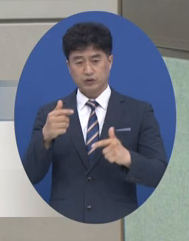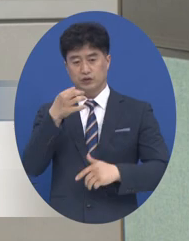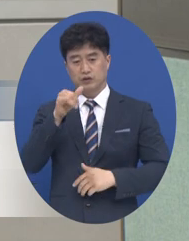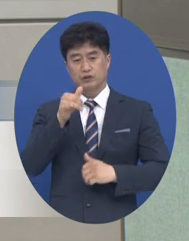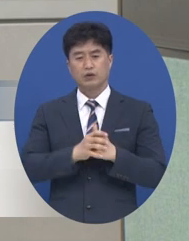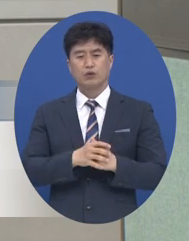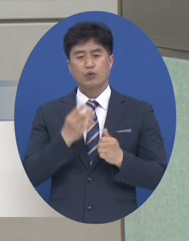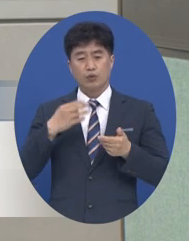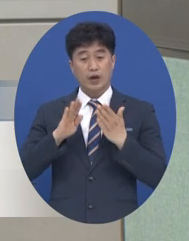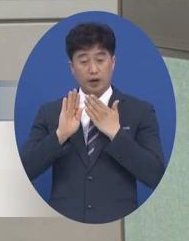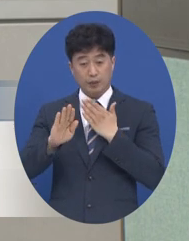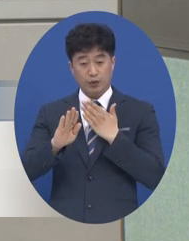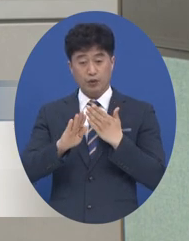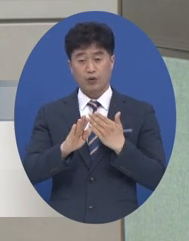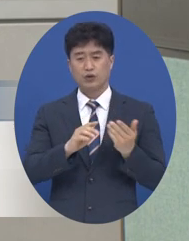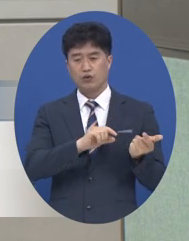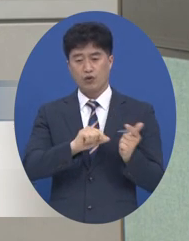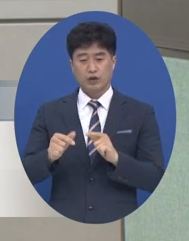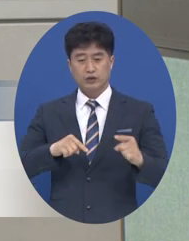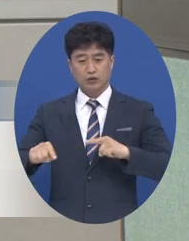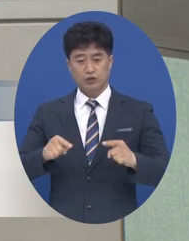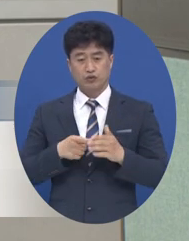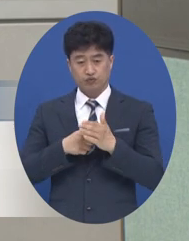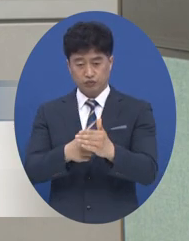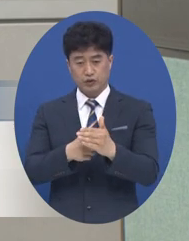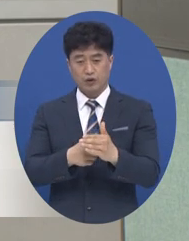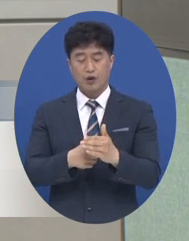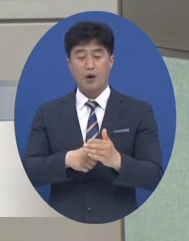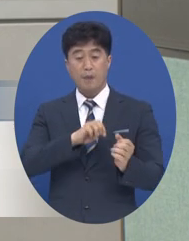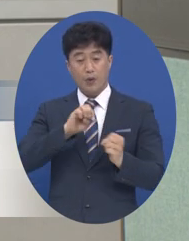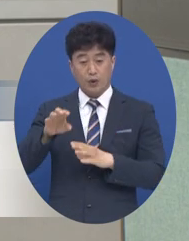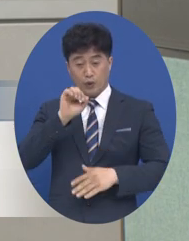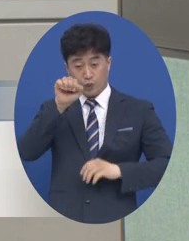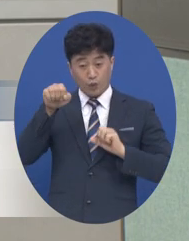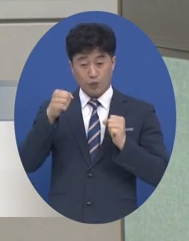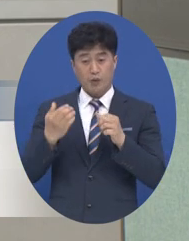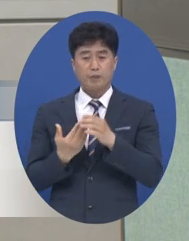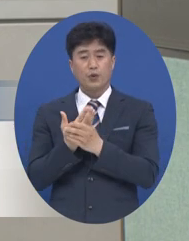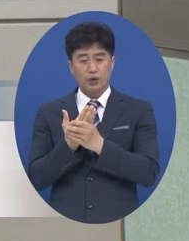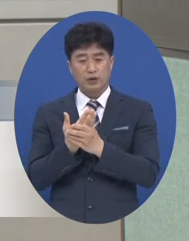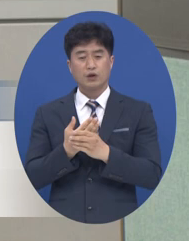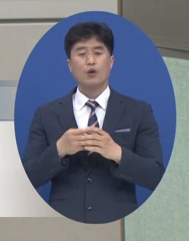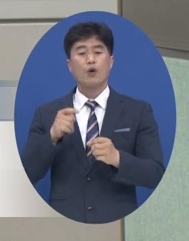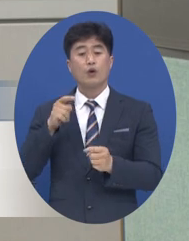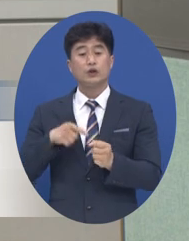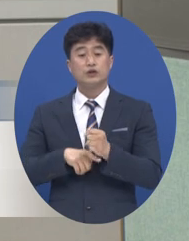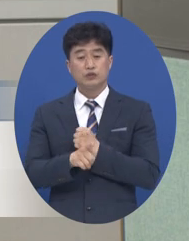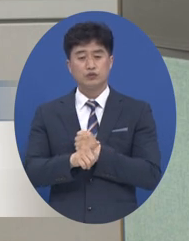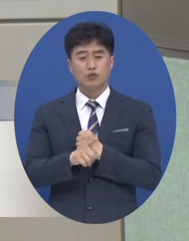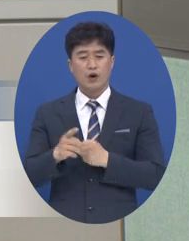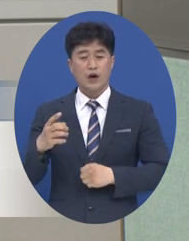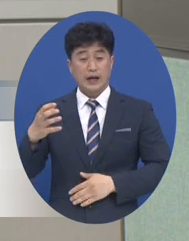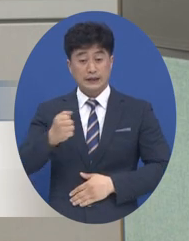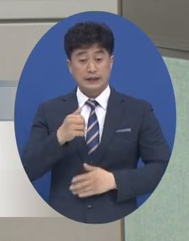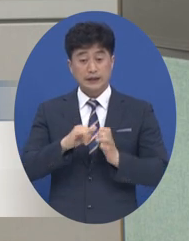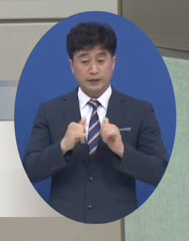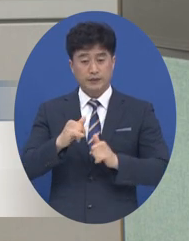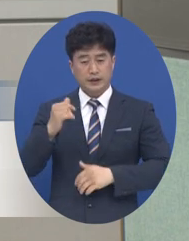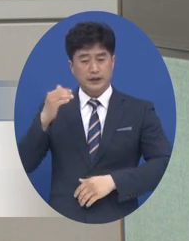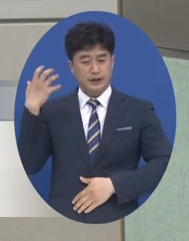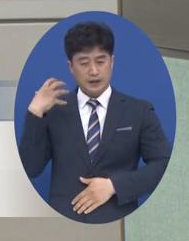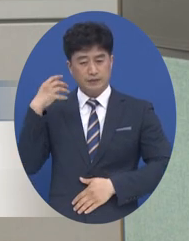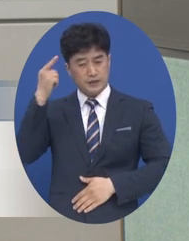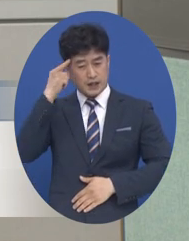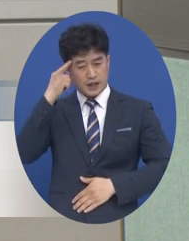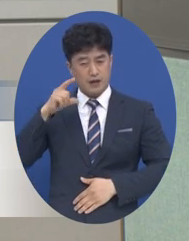감소를 위한 다양한 정책을 추진할 것이며 1기 동물 발생 원인의 가장 근본 이 되는 소유자의 책이 의식 강화를 위한